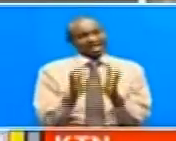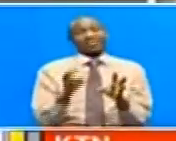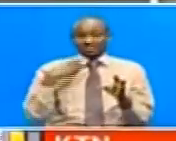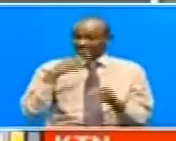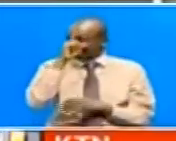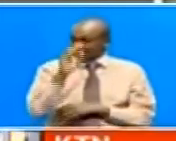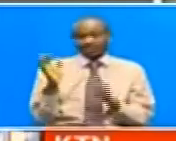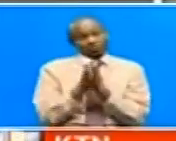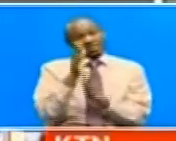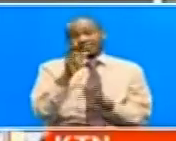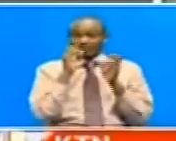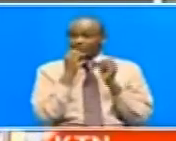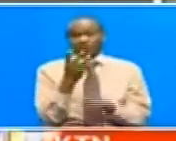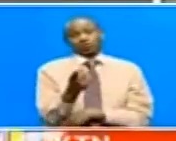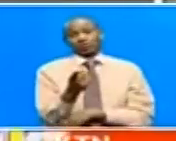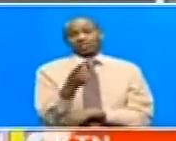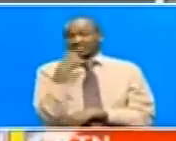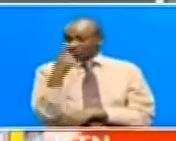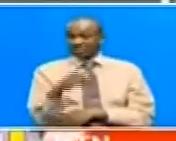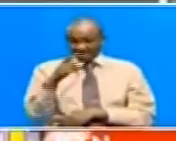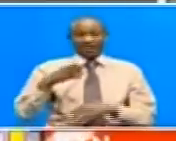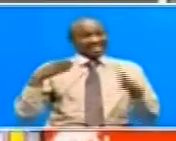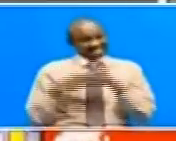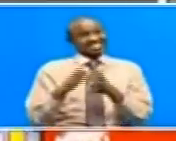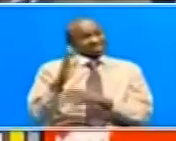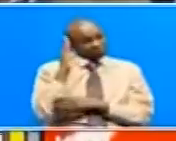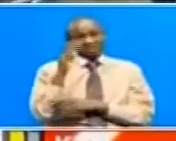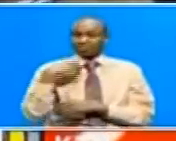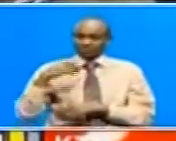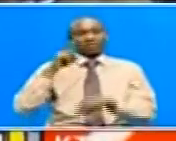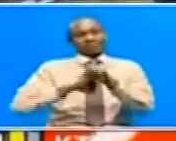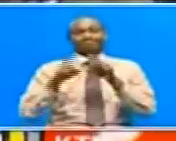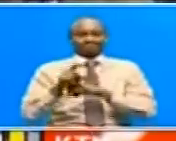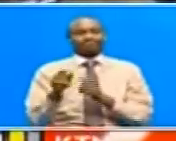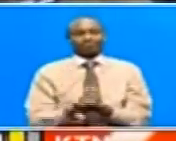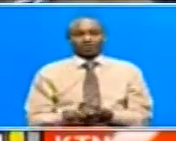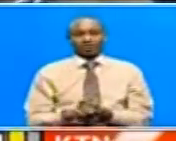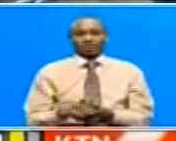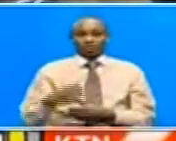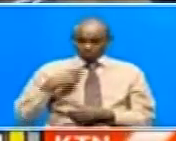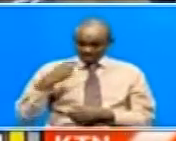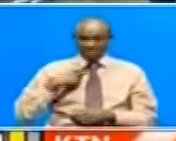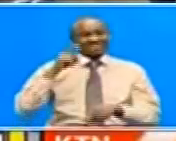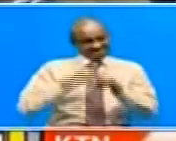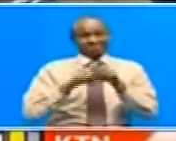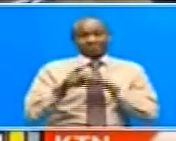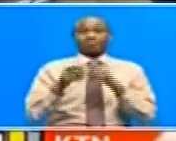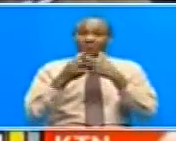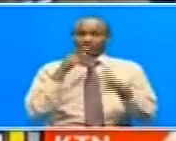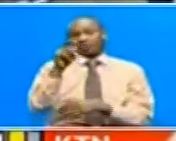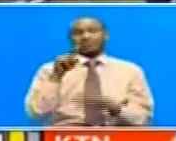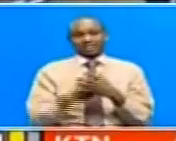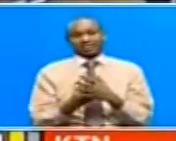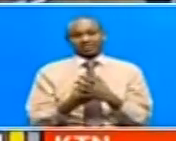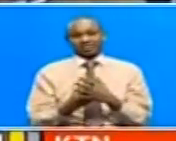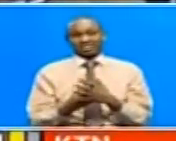au usalama atakayejaribu kutishia usalama mjini Mombasa. Tutampiga kabla ya kupiga serikali. We gonna